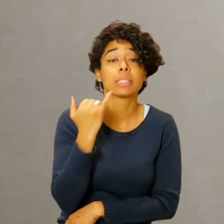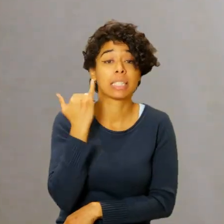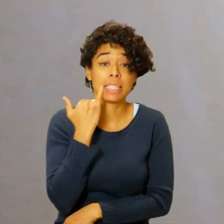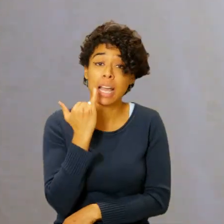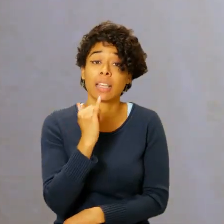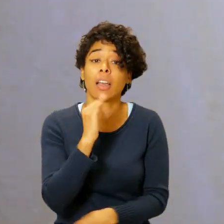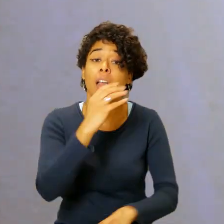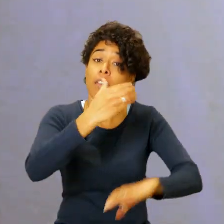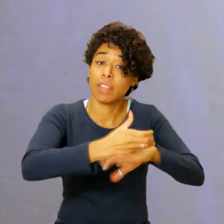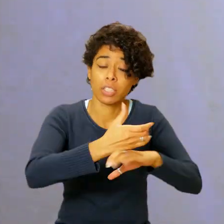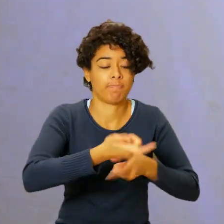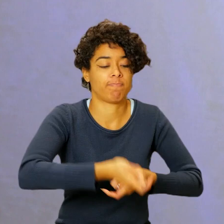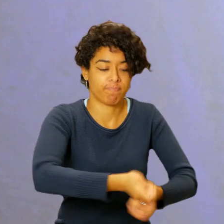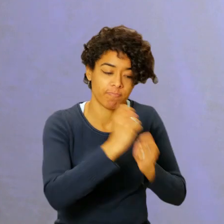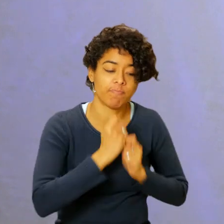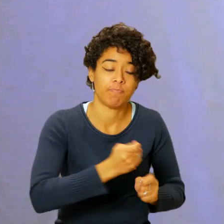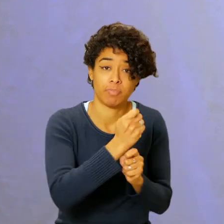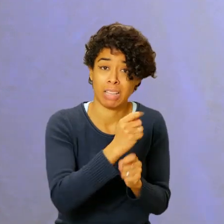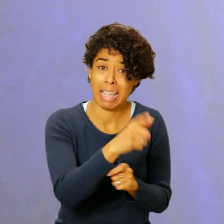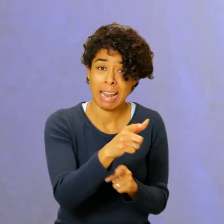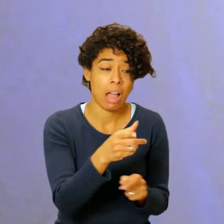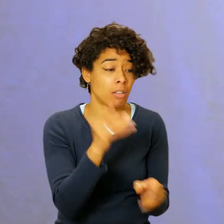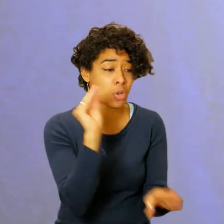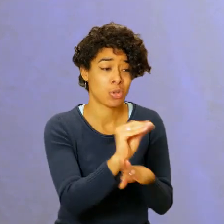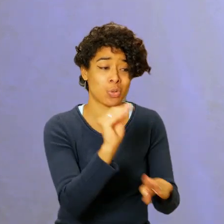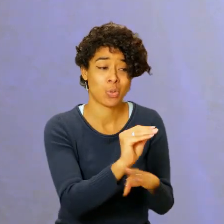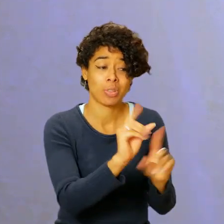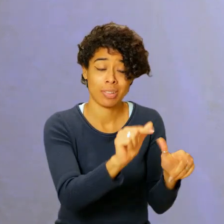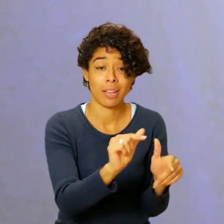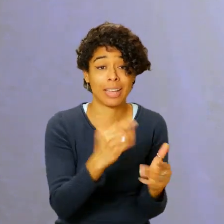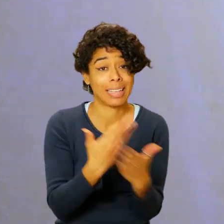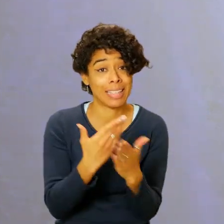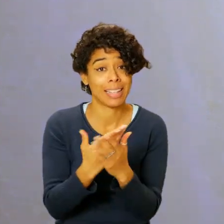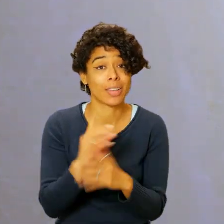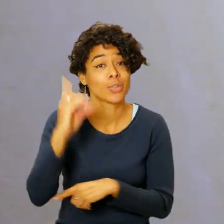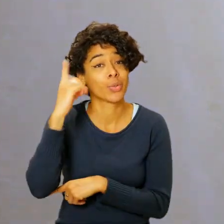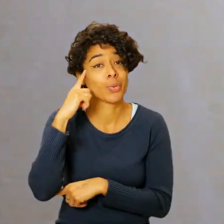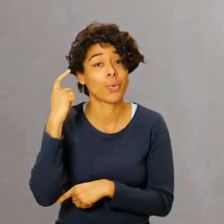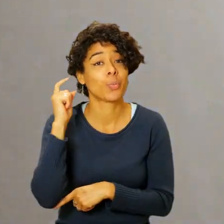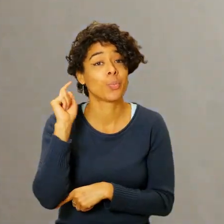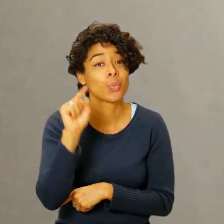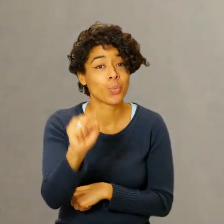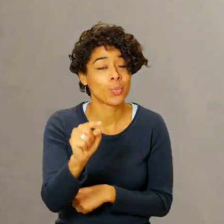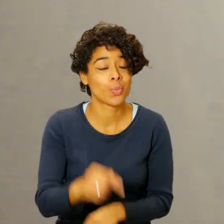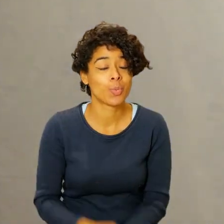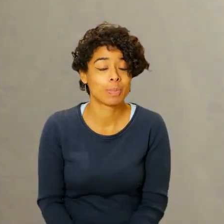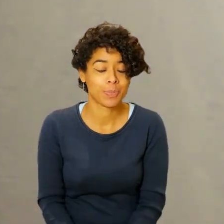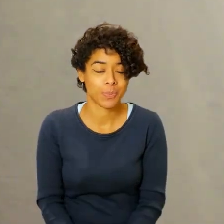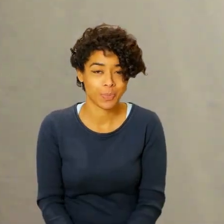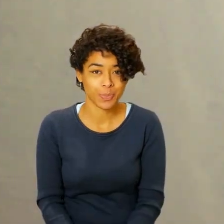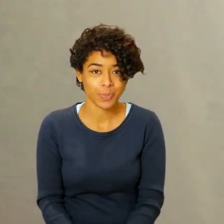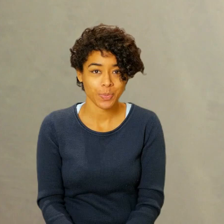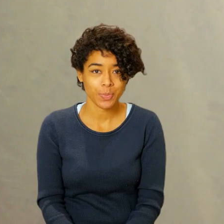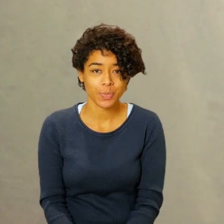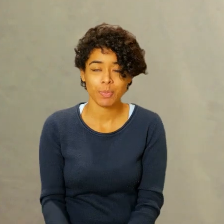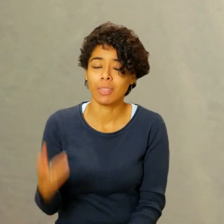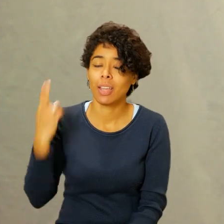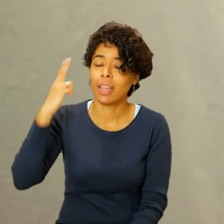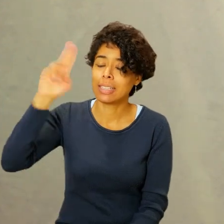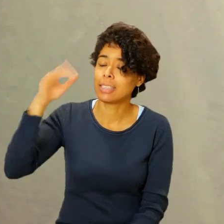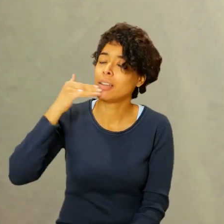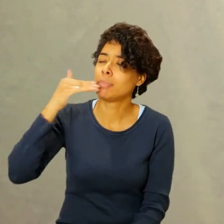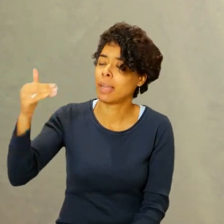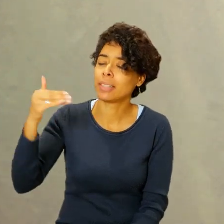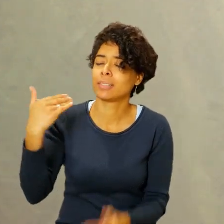ont été ressourcés. Et Dieu t'attend là. J'aimerais prier pour toi maintenant. Seigneur, merci pour ta parole. Merci Seigneur parce